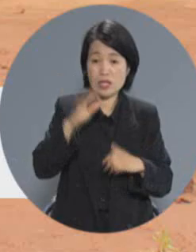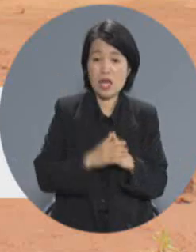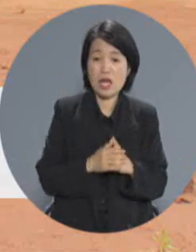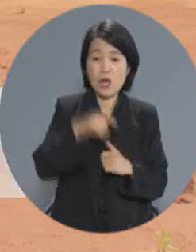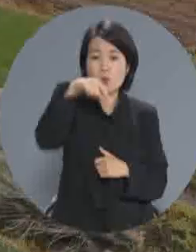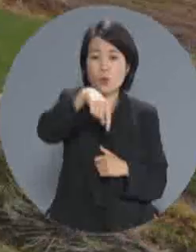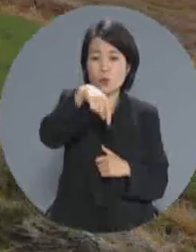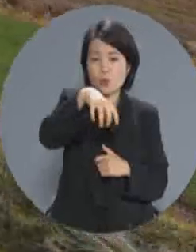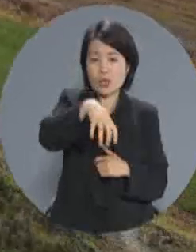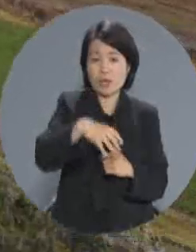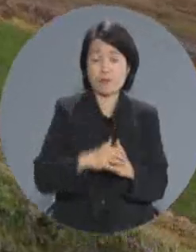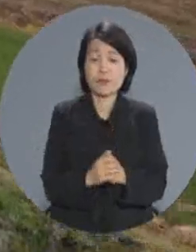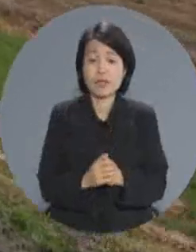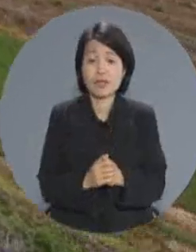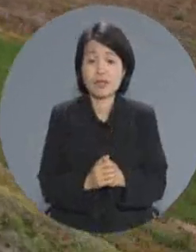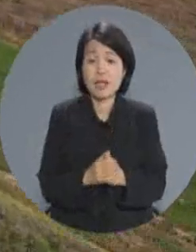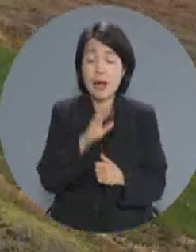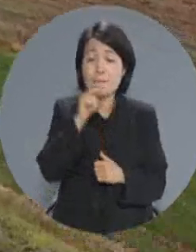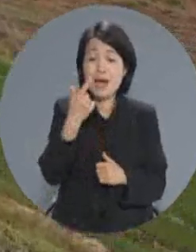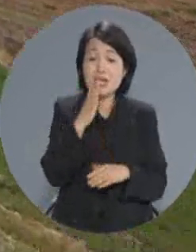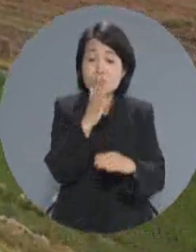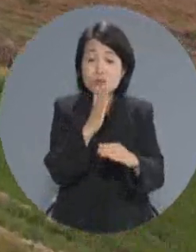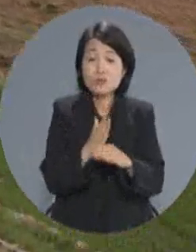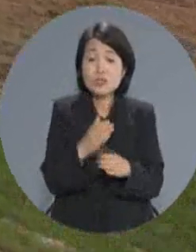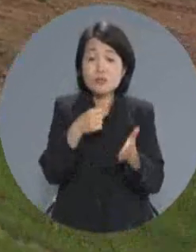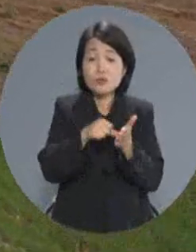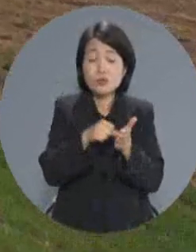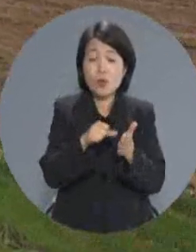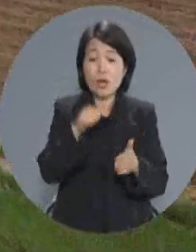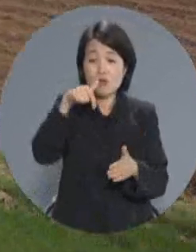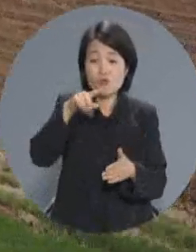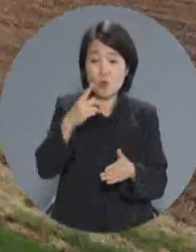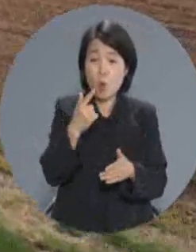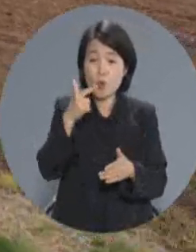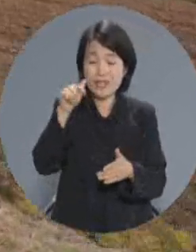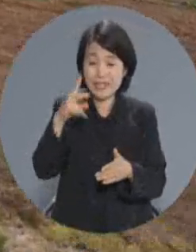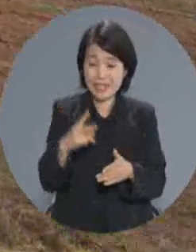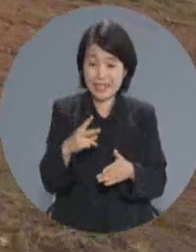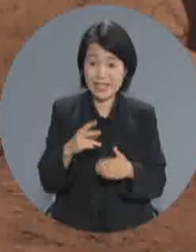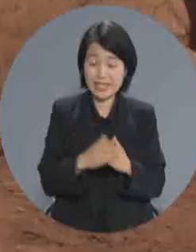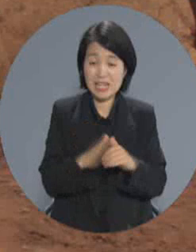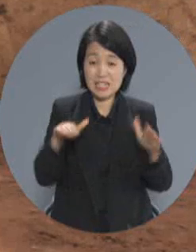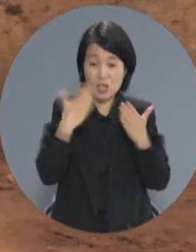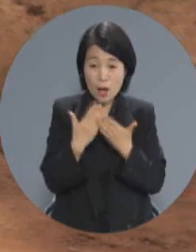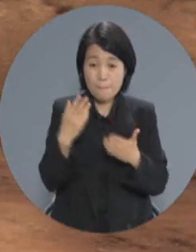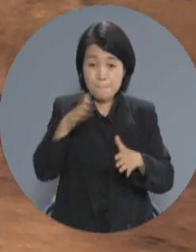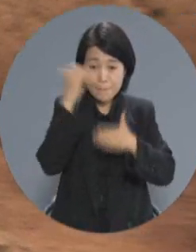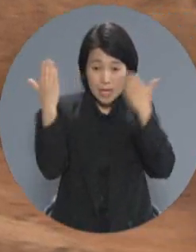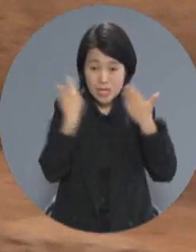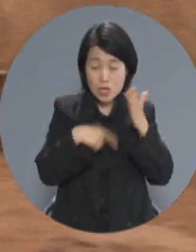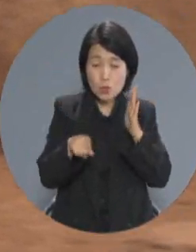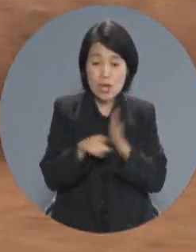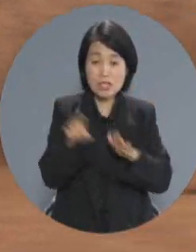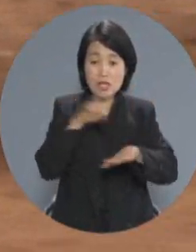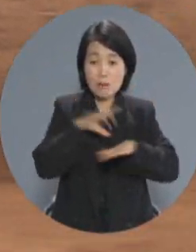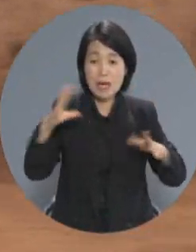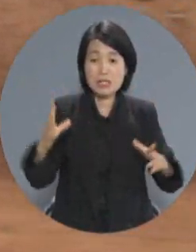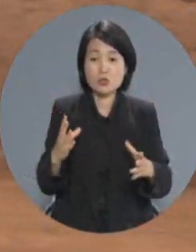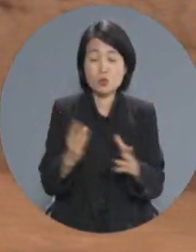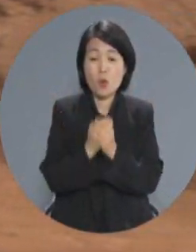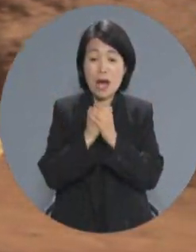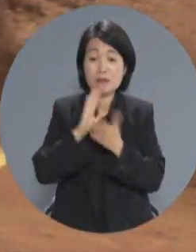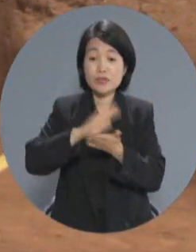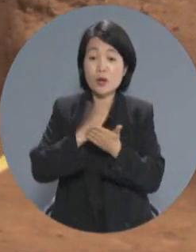군곡리 폐총입니다. 마한의 핵심 유적인 군곡리 폐총의 전모를 밝히기 위해 해남군은 종합정비계획을